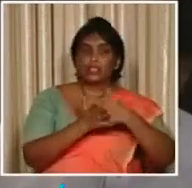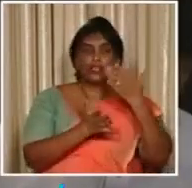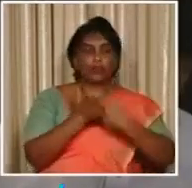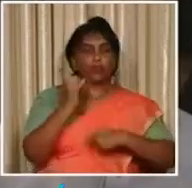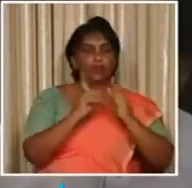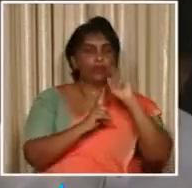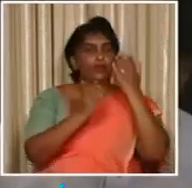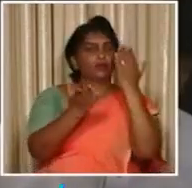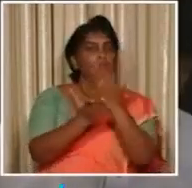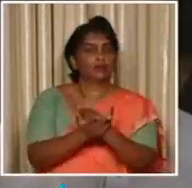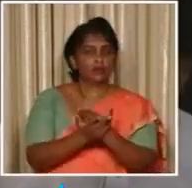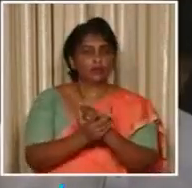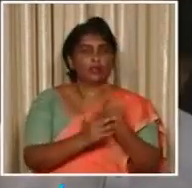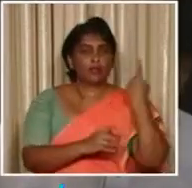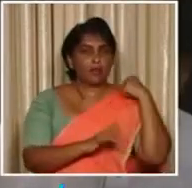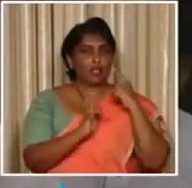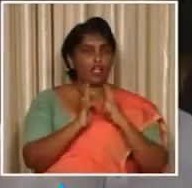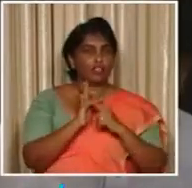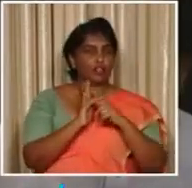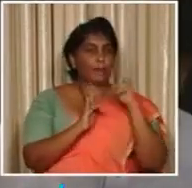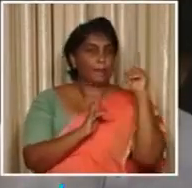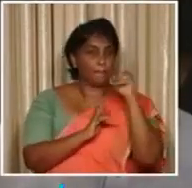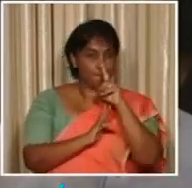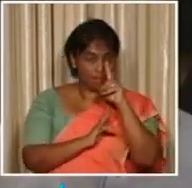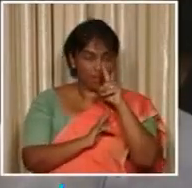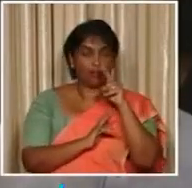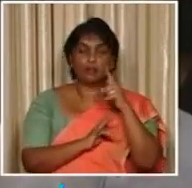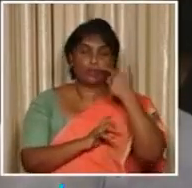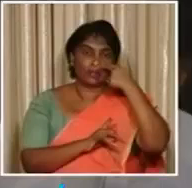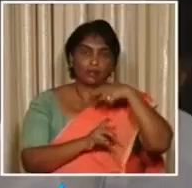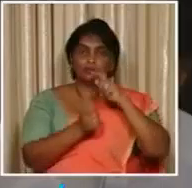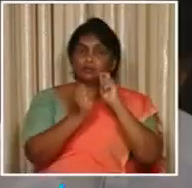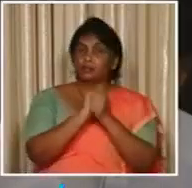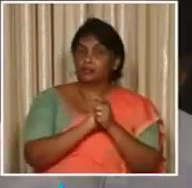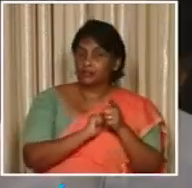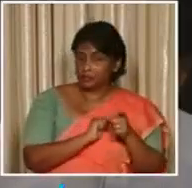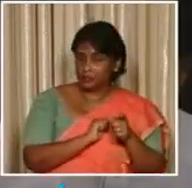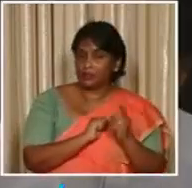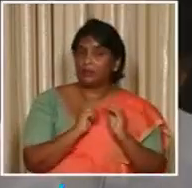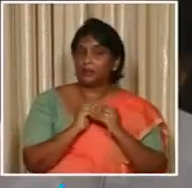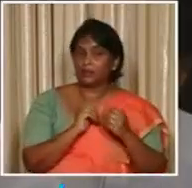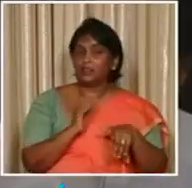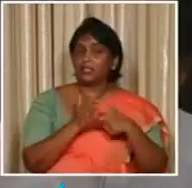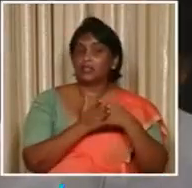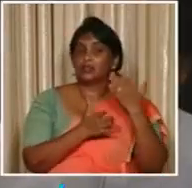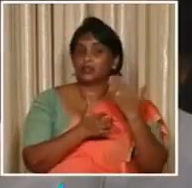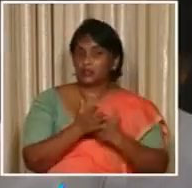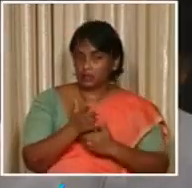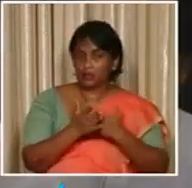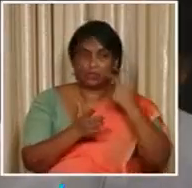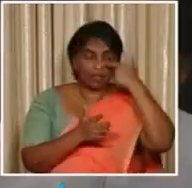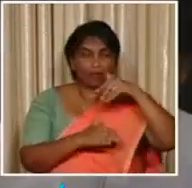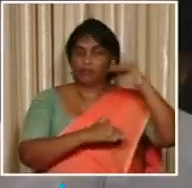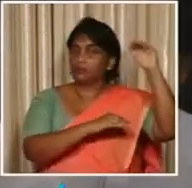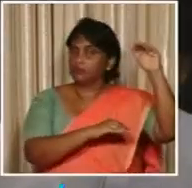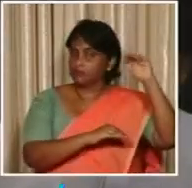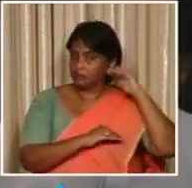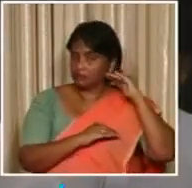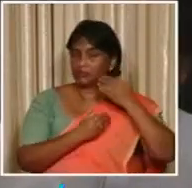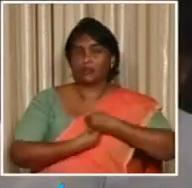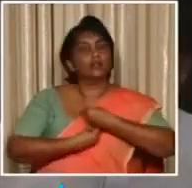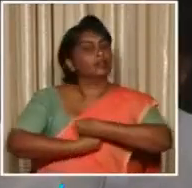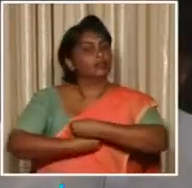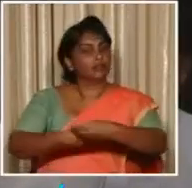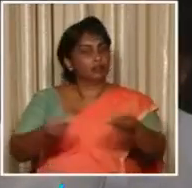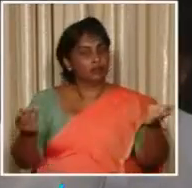සභාගත කරා. පසුගිය ඔක්තෝබර් පළවෙනිදා සිදු කරපු ඉන්ධන මිල සංශෝධනයේ පසුව ඒ වාර්තාව ඉන්ධන ආනයන බෙදා හැරීම